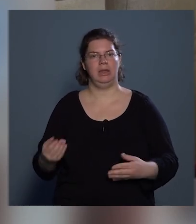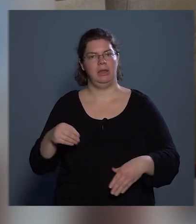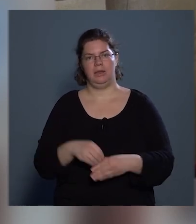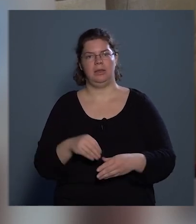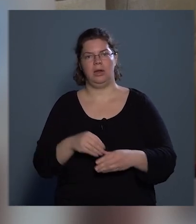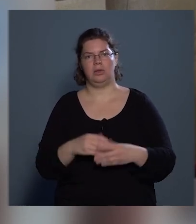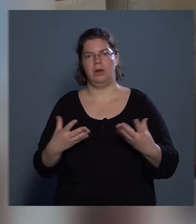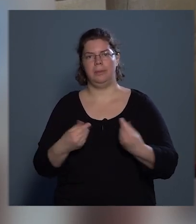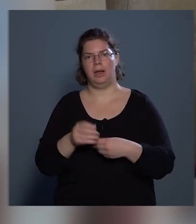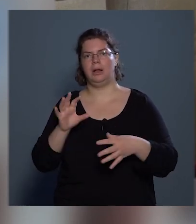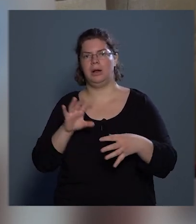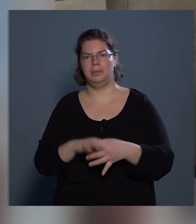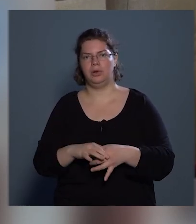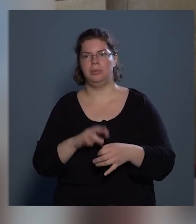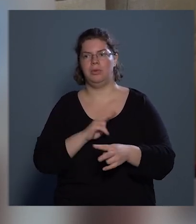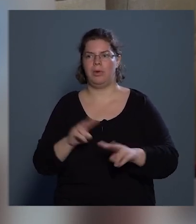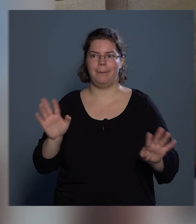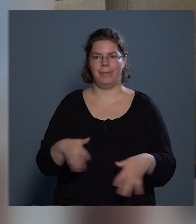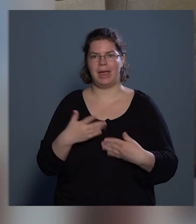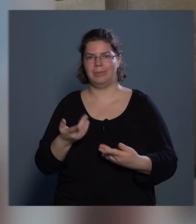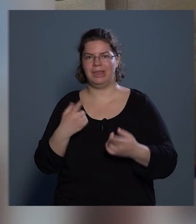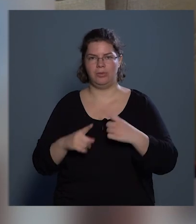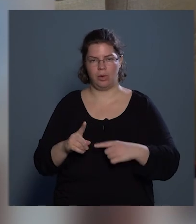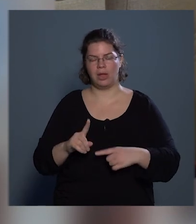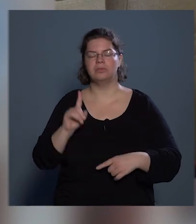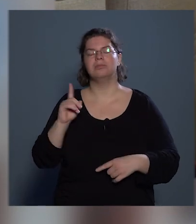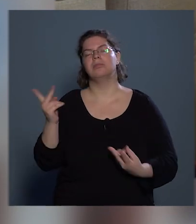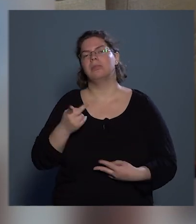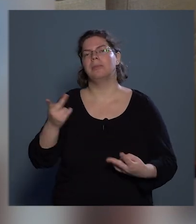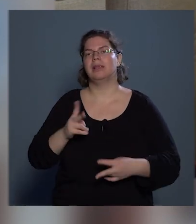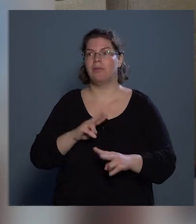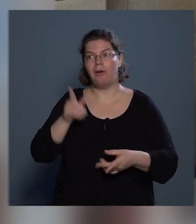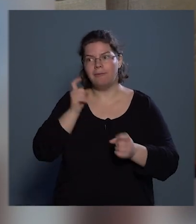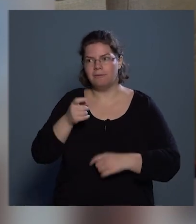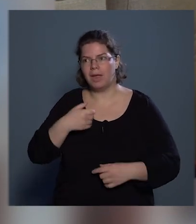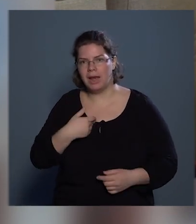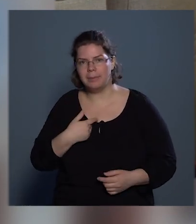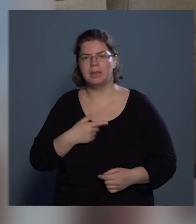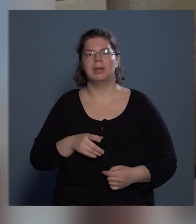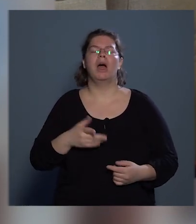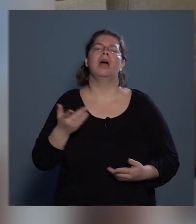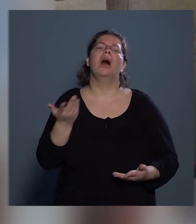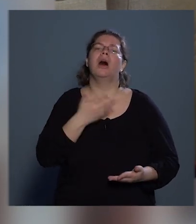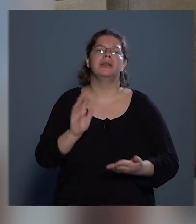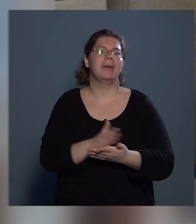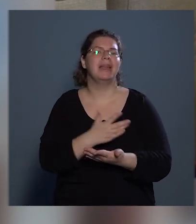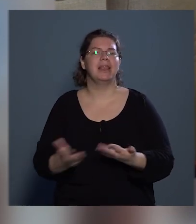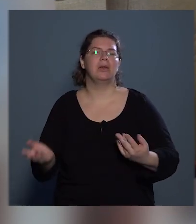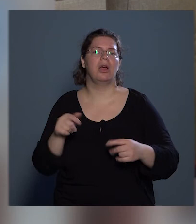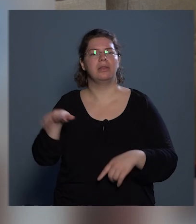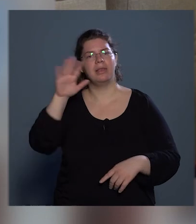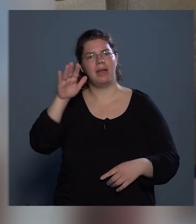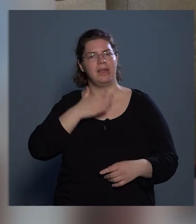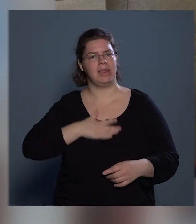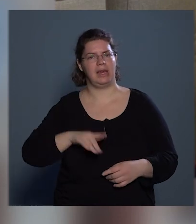tartalommal kapcsolatosan van bármi nemű kifogásom, természetesen van véleményem, hanem egyszerűen azt az elvet szeretném képviselni,